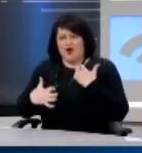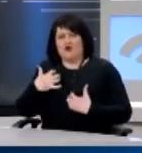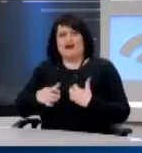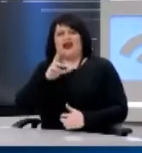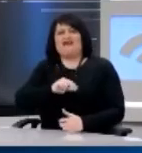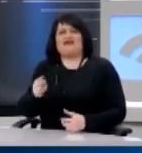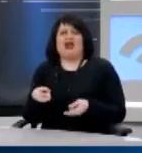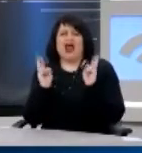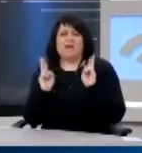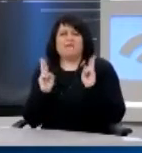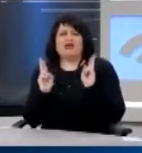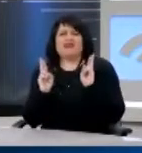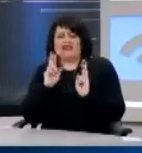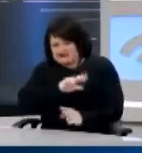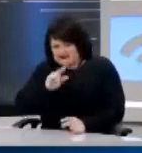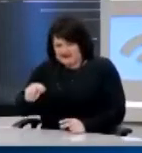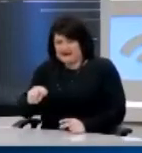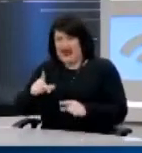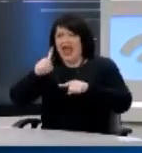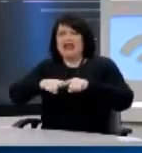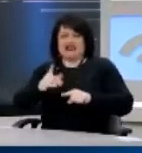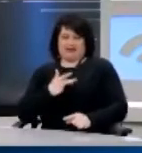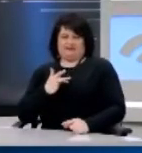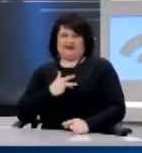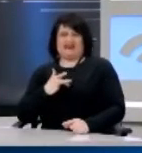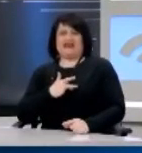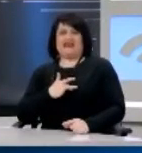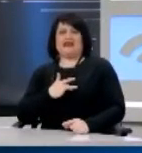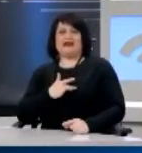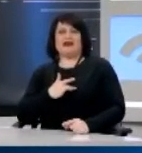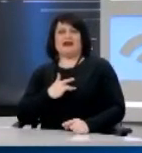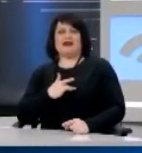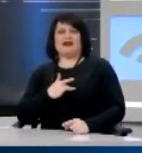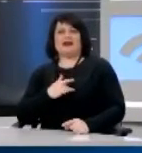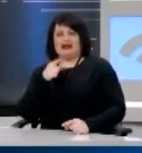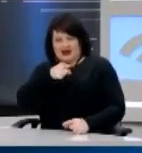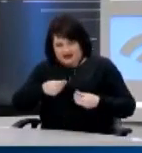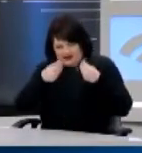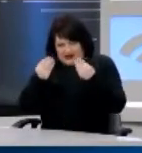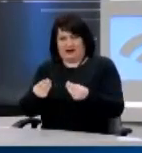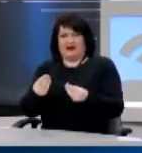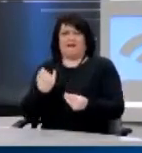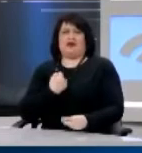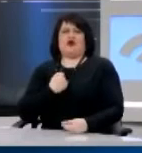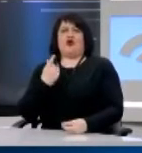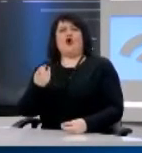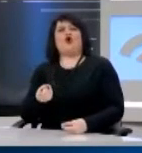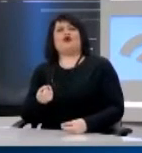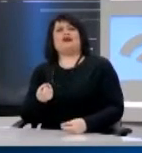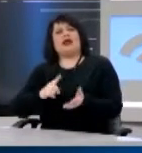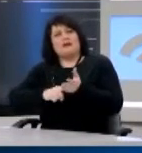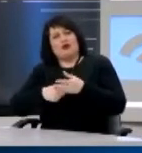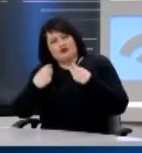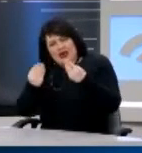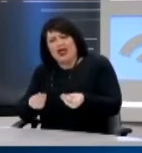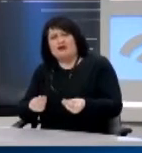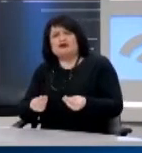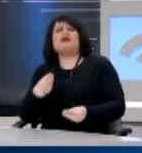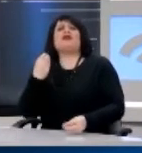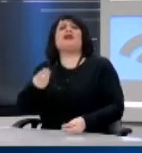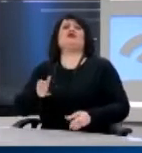εσείς δώσατε την υπηκότητα, τους στερούσατε το δικαίωμα να την αποκτήσουν. Τους στερούσατε το δικαίωμα να την αποκτήσουν. Και αυτό είναι η